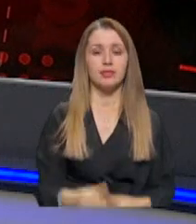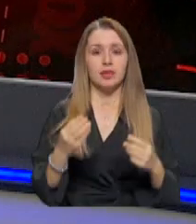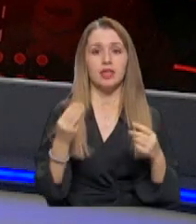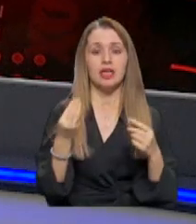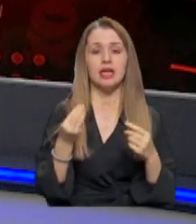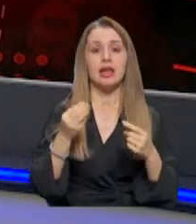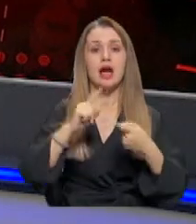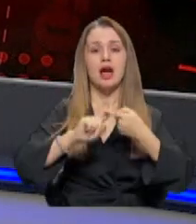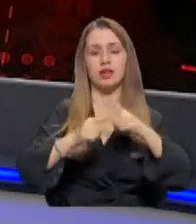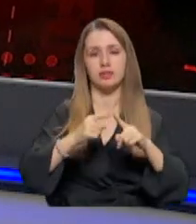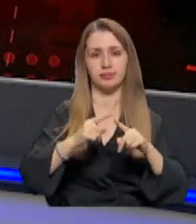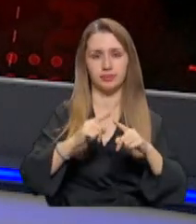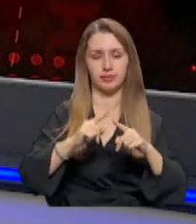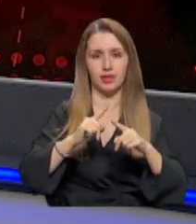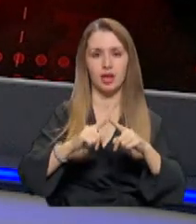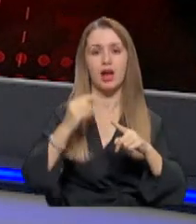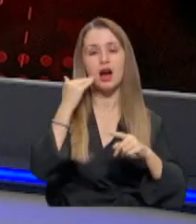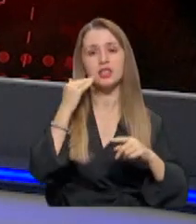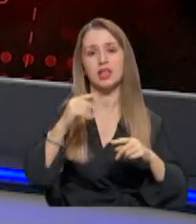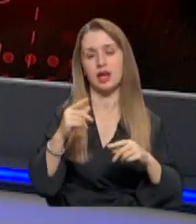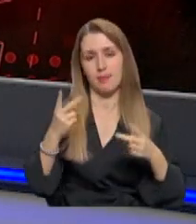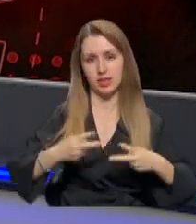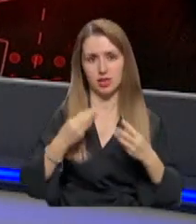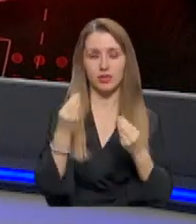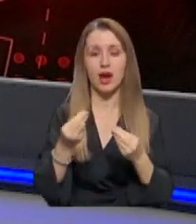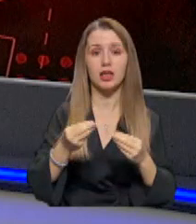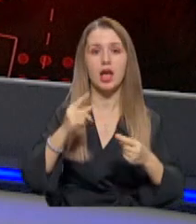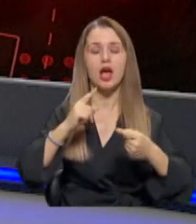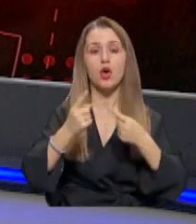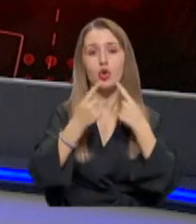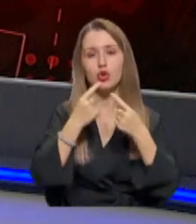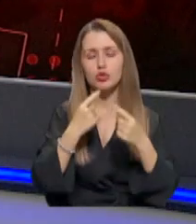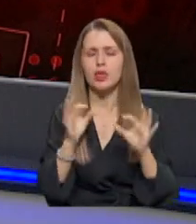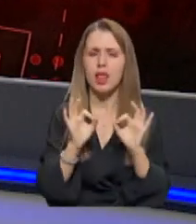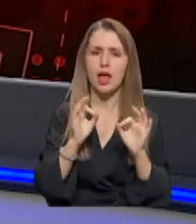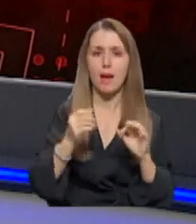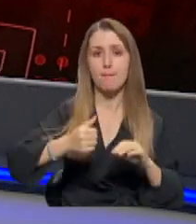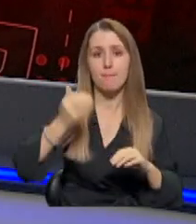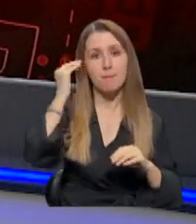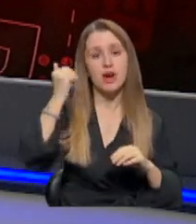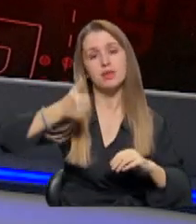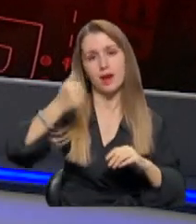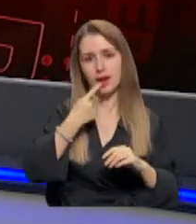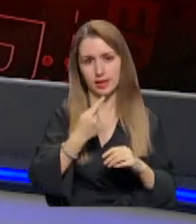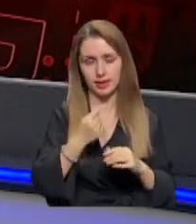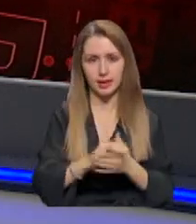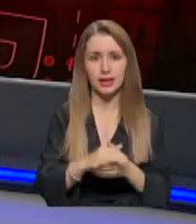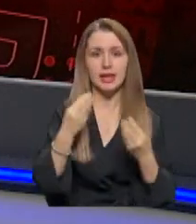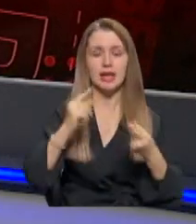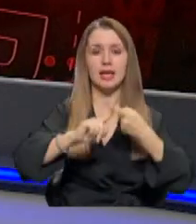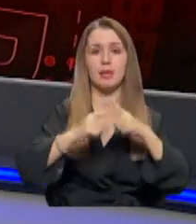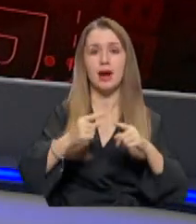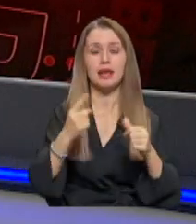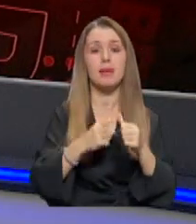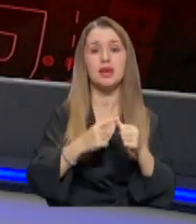İYİ Parti lideri Meral Akşener ise Samsun'dan verdi mesajlarını. Konuşmasında sık sık başbakanlık vurgusu yaptı. İYİ Parti